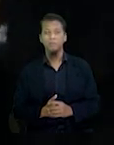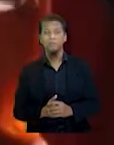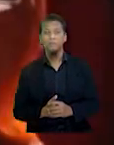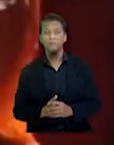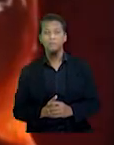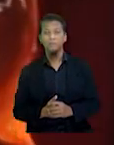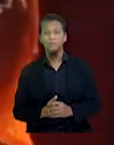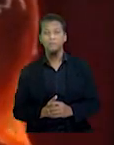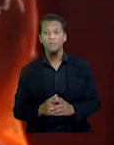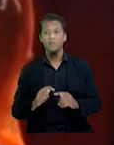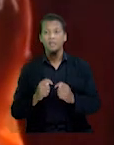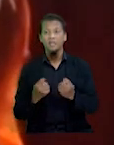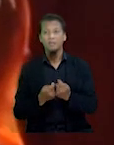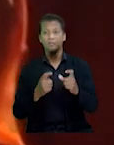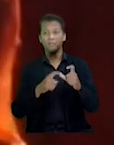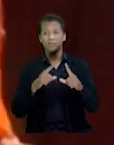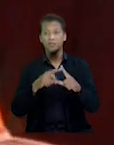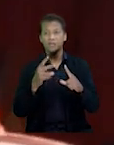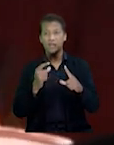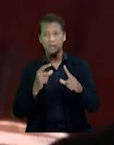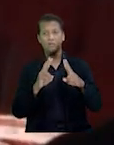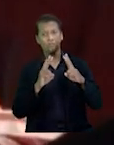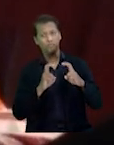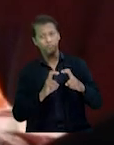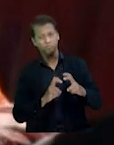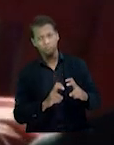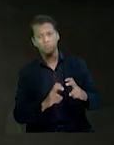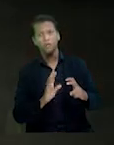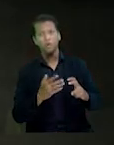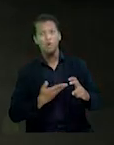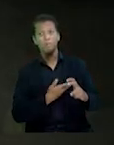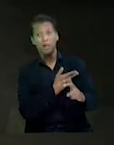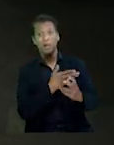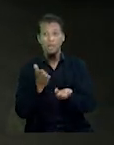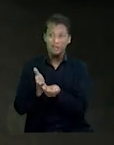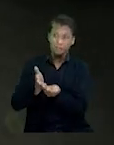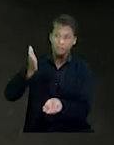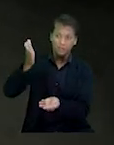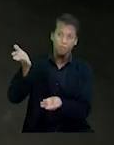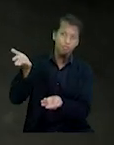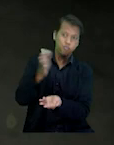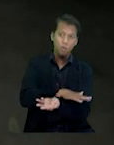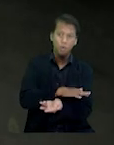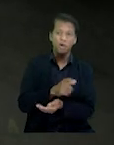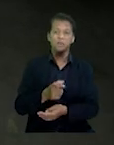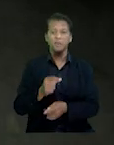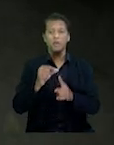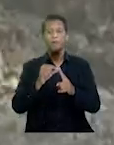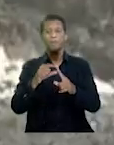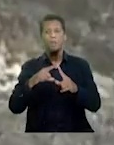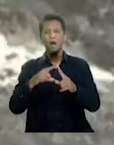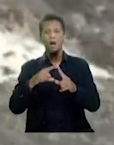Tim gabungan mencari korban tertimbun longsor yang terjadi di Jorong Nagari Salareh Aye, Kecamatan Palebayan, Kabupaten Agam, Sumatera